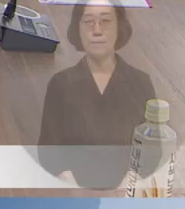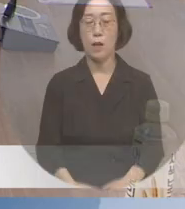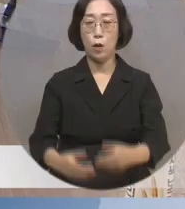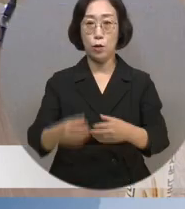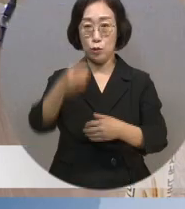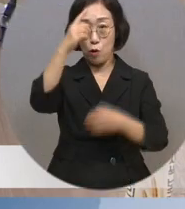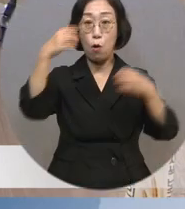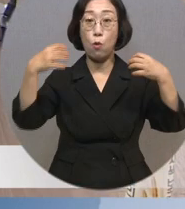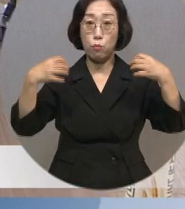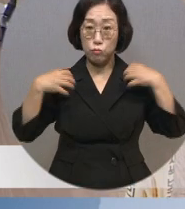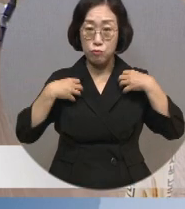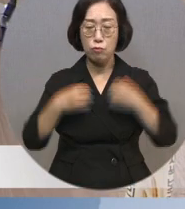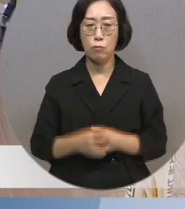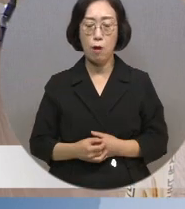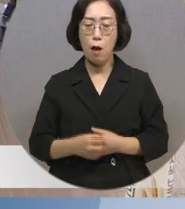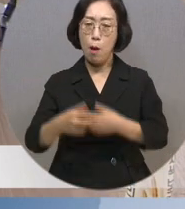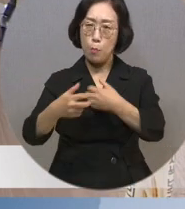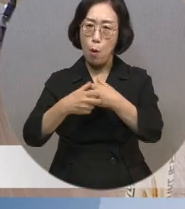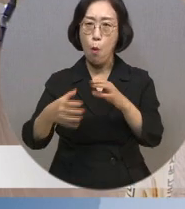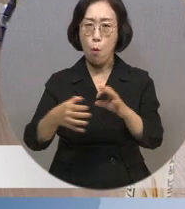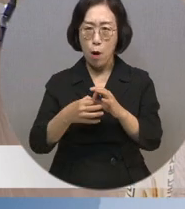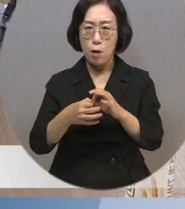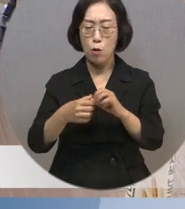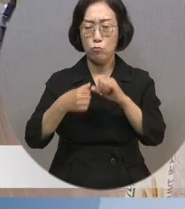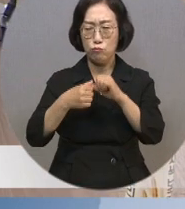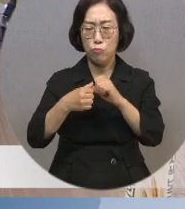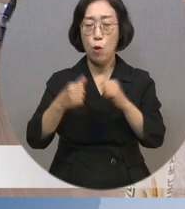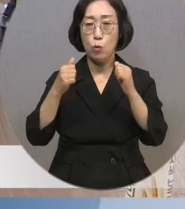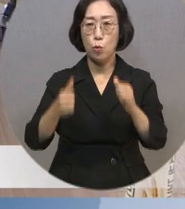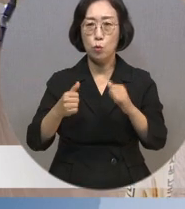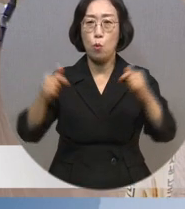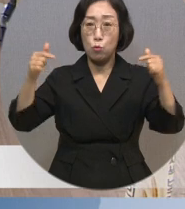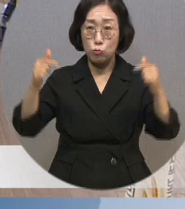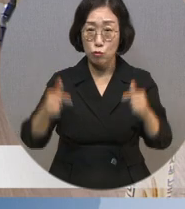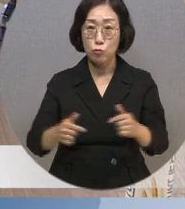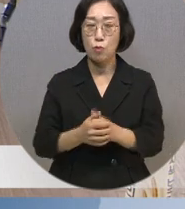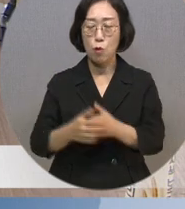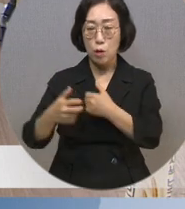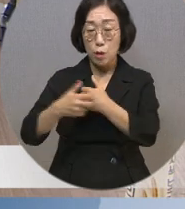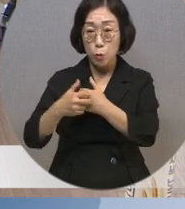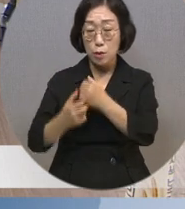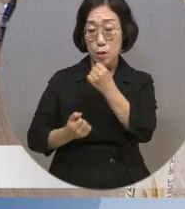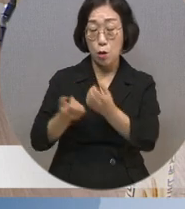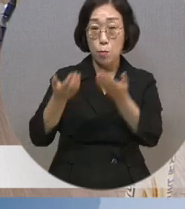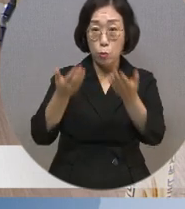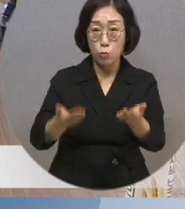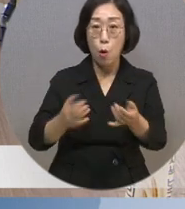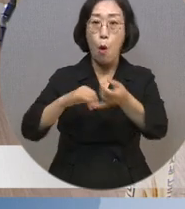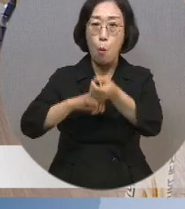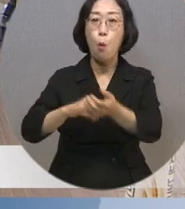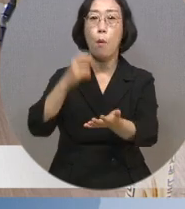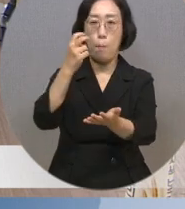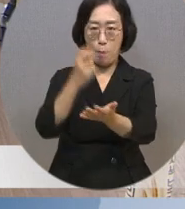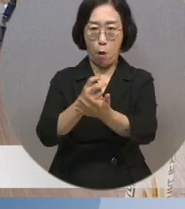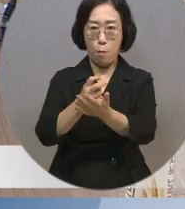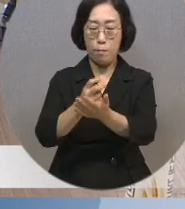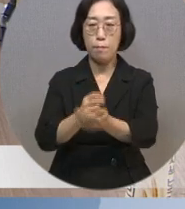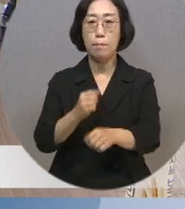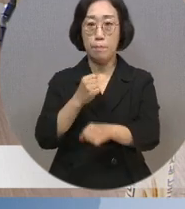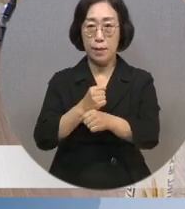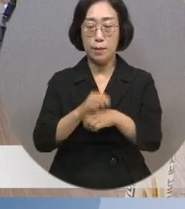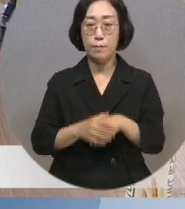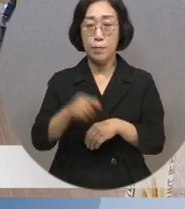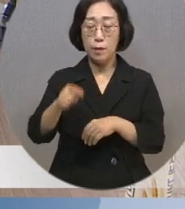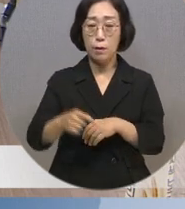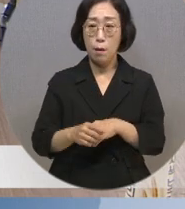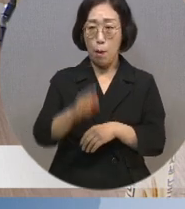정부가 불필요한 소송을 줄이고자 의료사고 시 환자에 대한 의료진의 설명을 법으로 의무화합니다. 이에 환자는